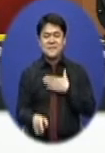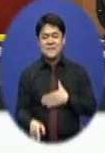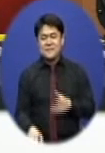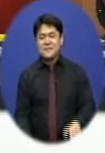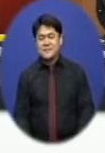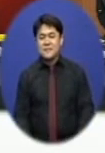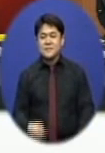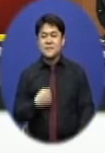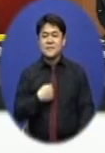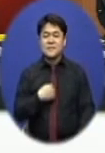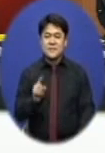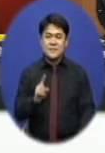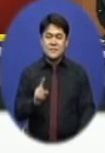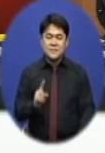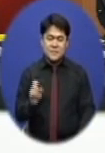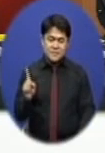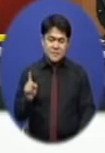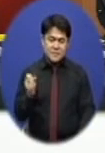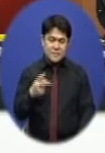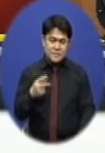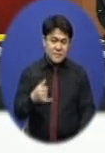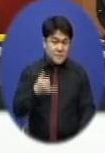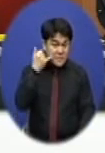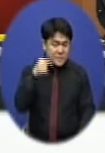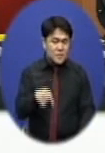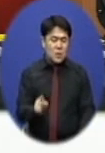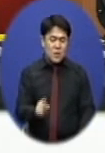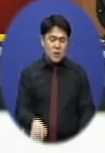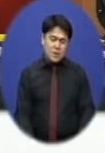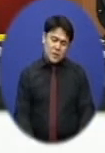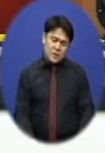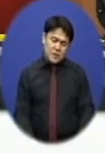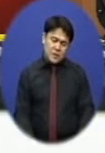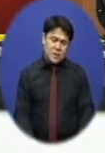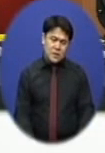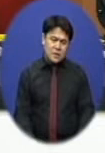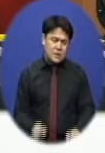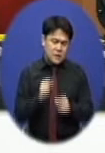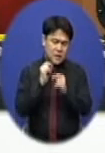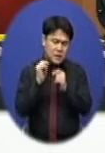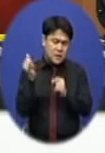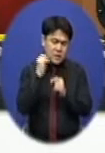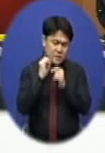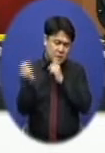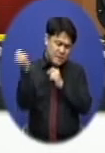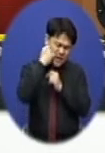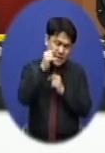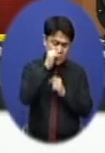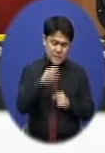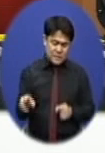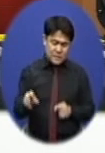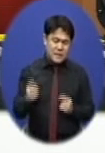예, 제가요. 네. 자꾸 전화가 이렇게 보이스피싱이 들어와서 제가 진동을